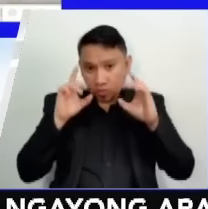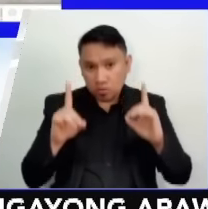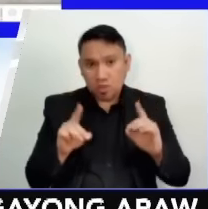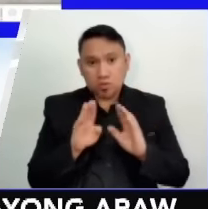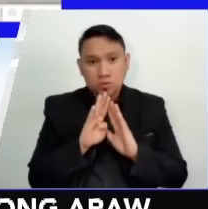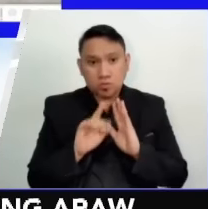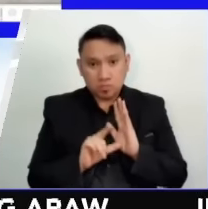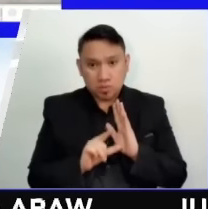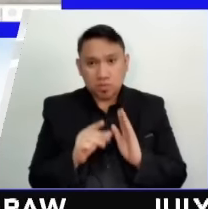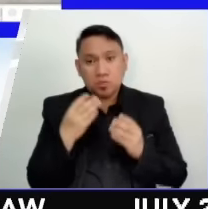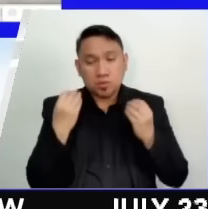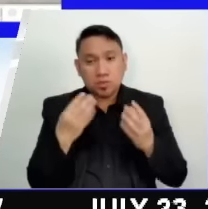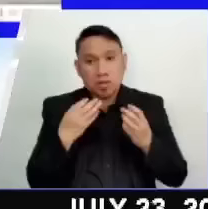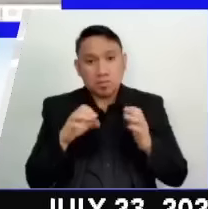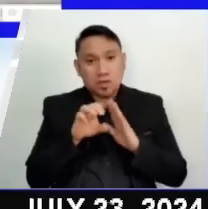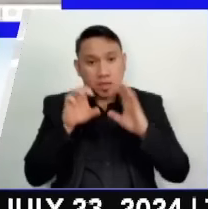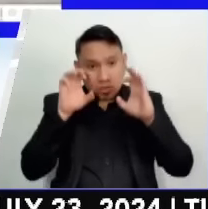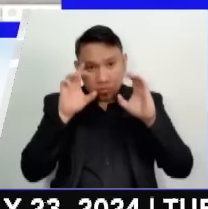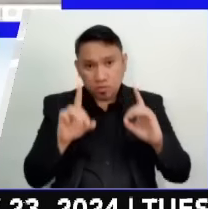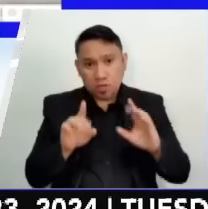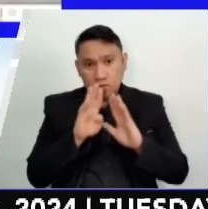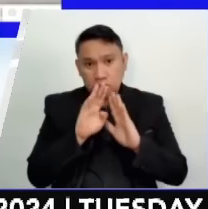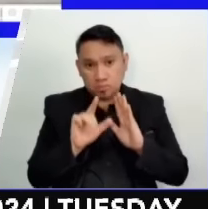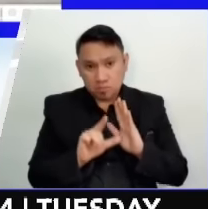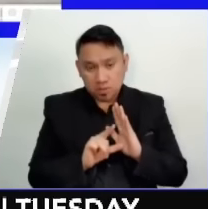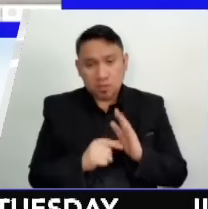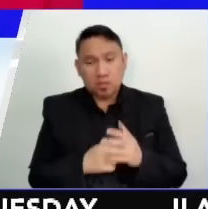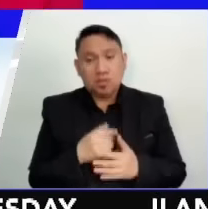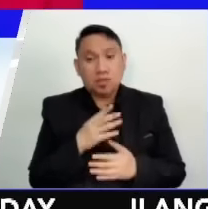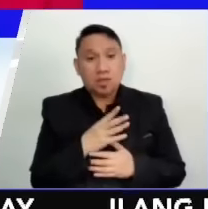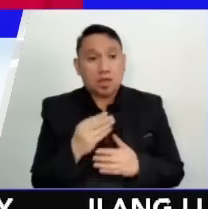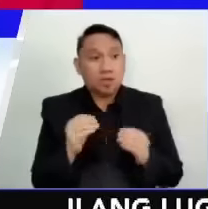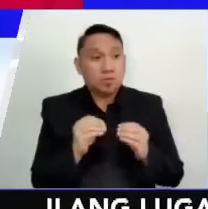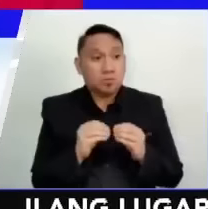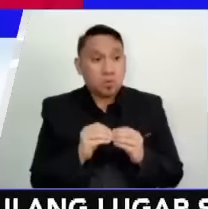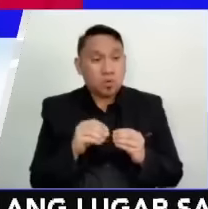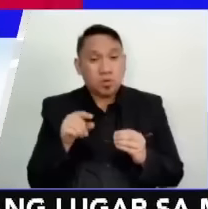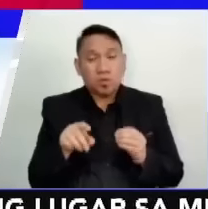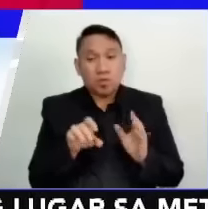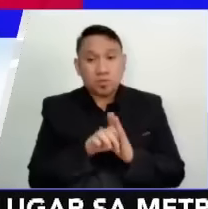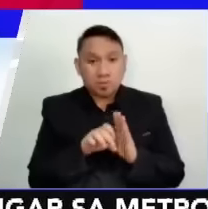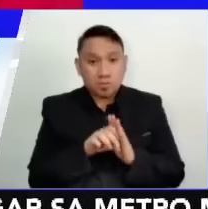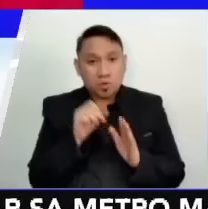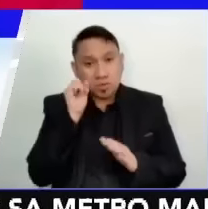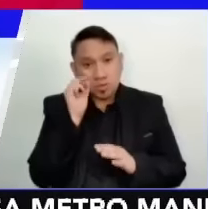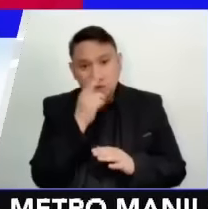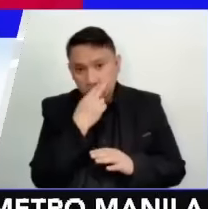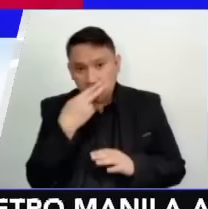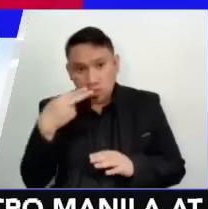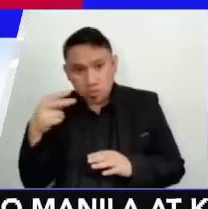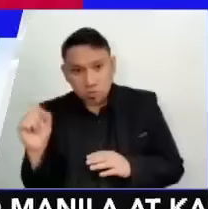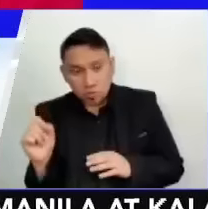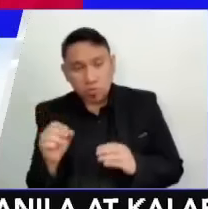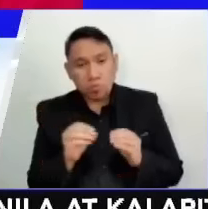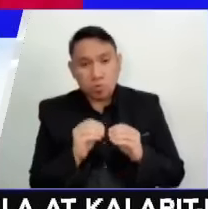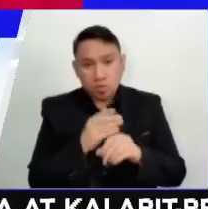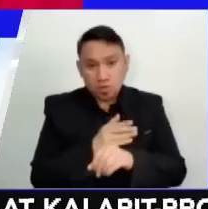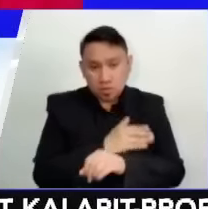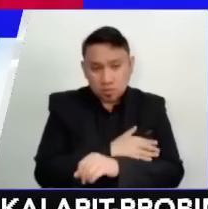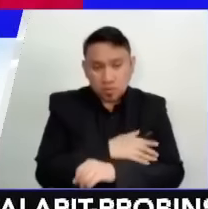Education bills na nakasalang ah yung pagpapalakas ng senior high school yung pag-aayos ng mga daycares natin